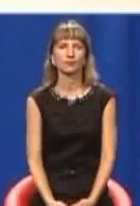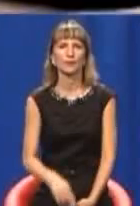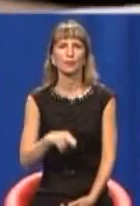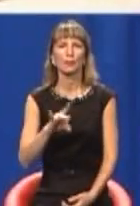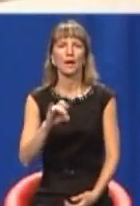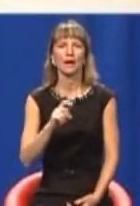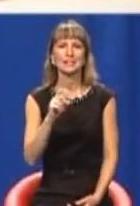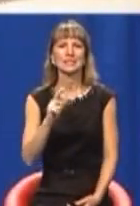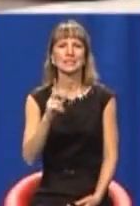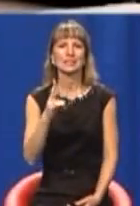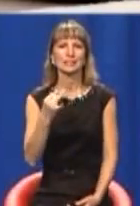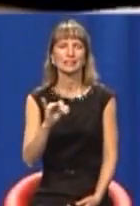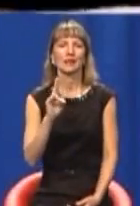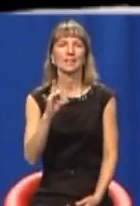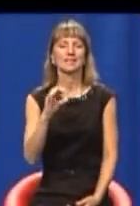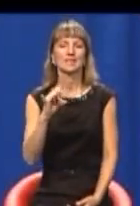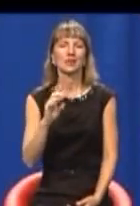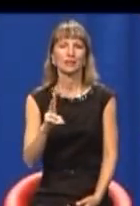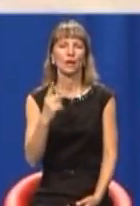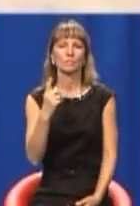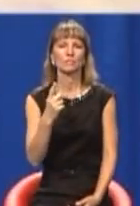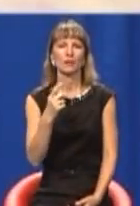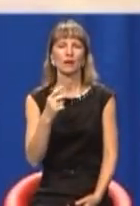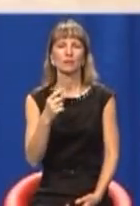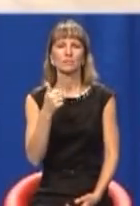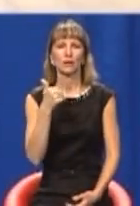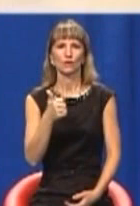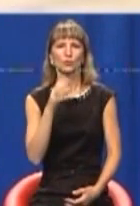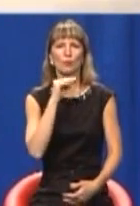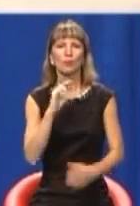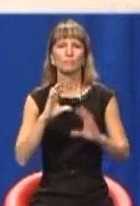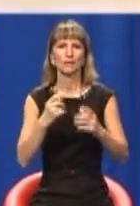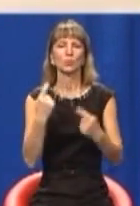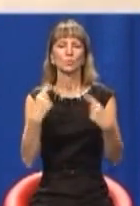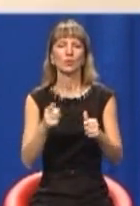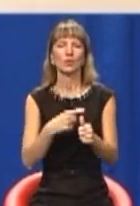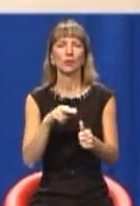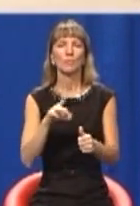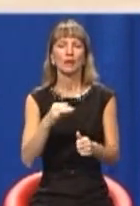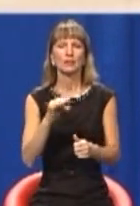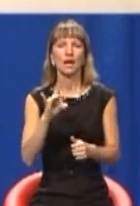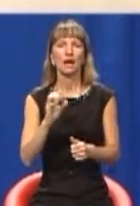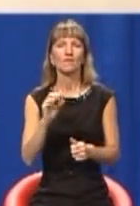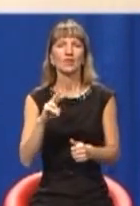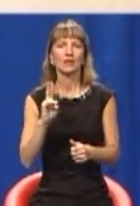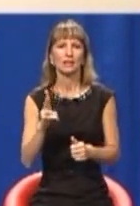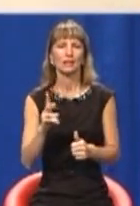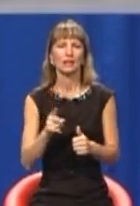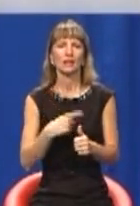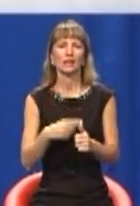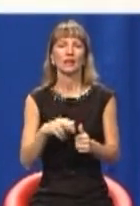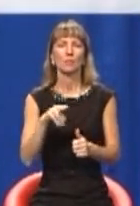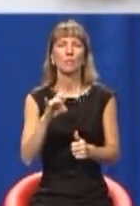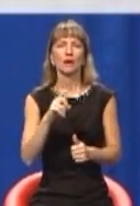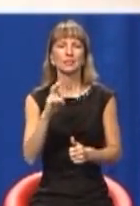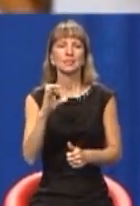Празький крисарік – одна з найдавніших пород у світі. Існують ще інші назви песика – празький ратлік або празька серночка.